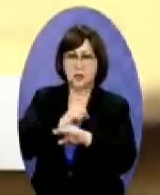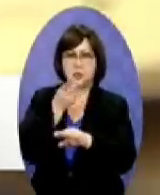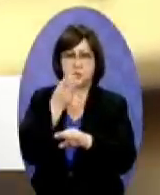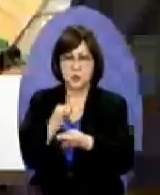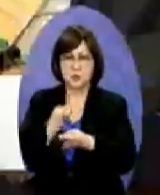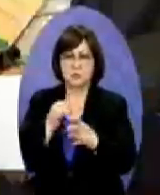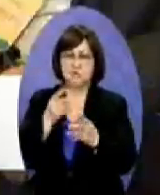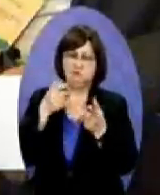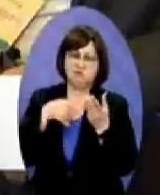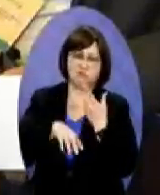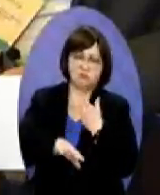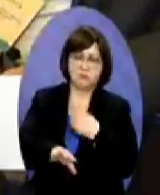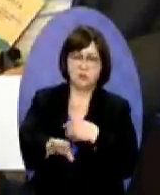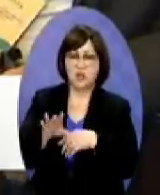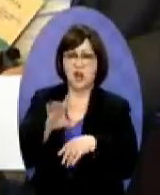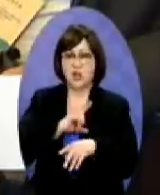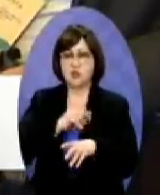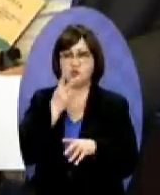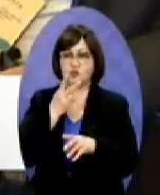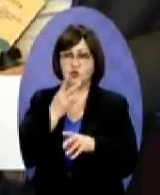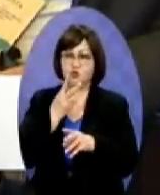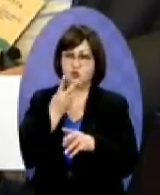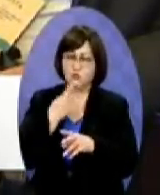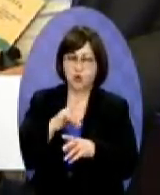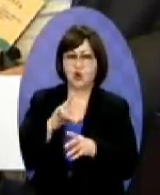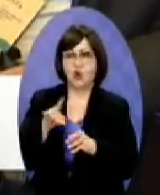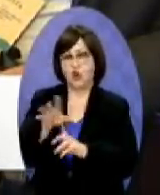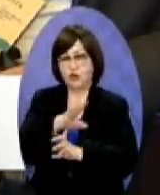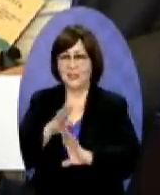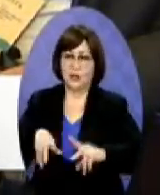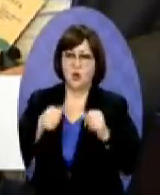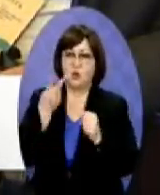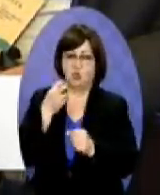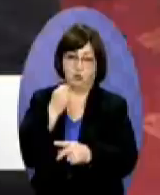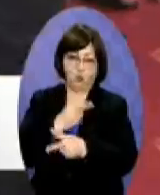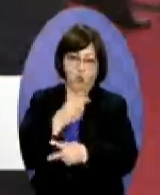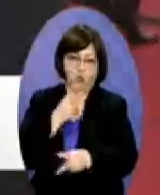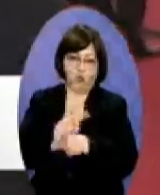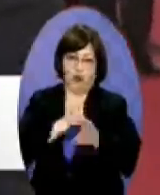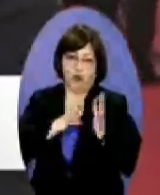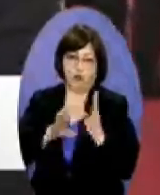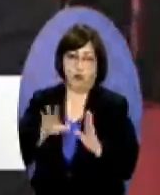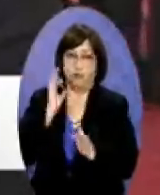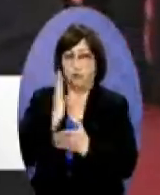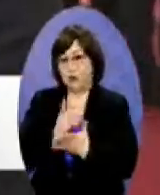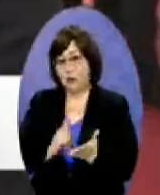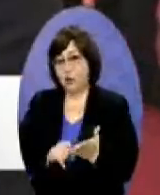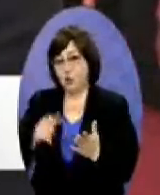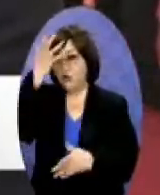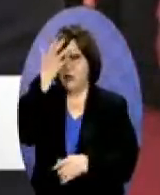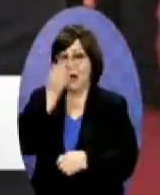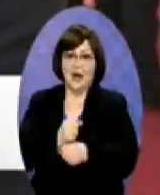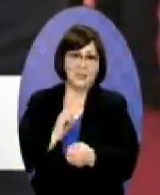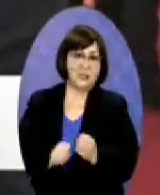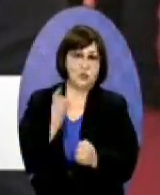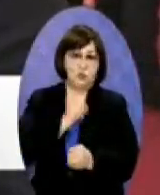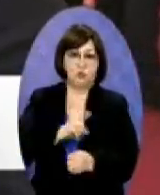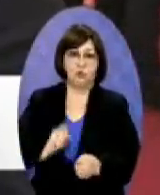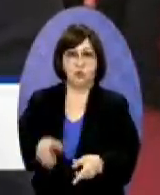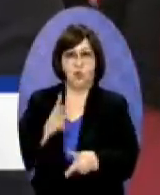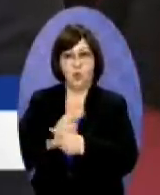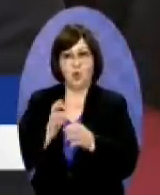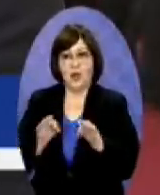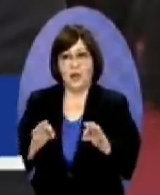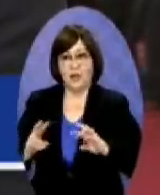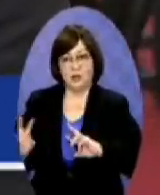хуулийн өөрчлөлтийг хийхдээ зөв хандах ёстой гэдгийг ч орон нутгийнхан хэлж байна. Бүх төрлийн албан хаагчид бол хуулиа одоо бүрэн судалсан.